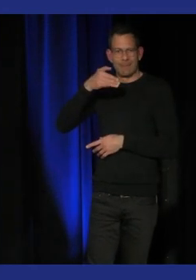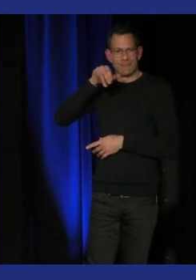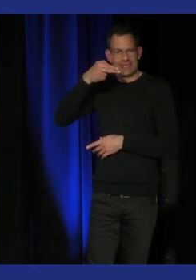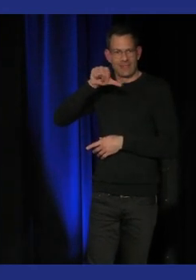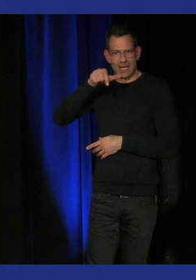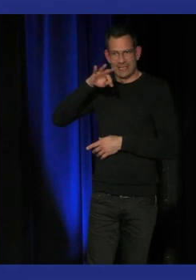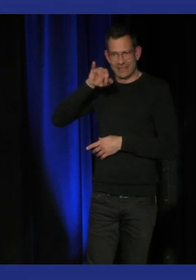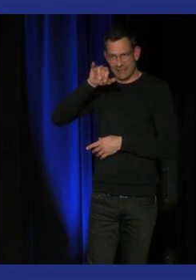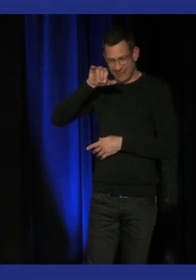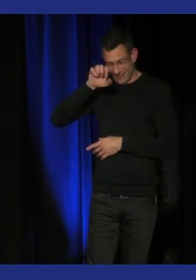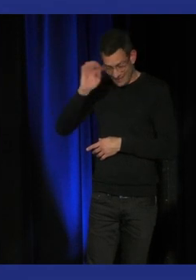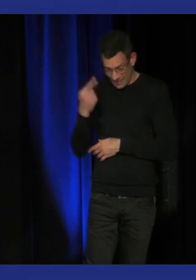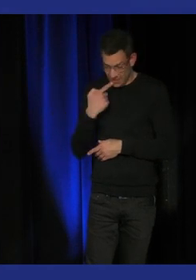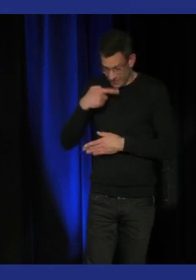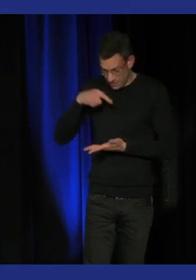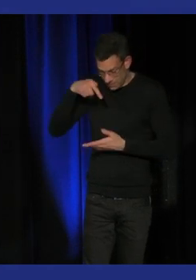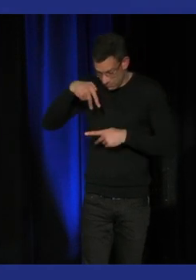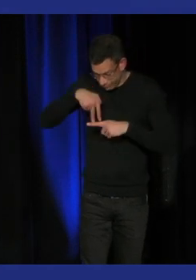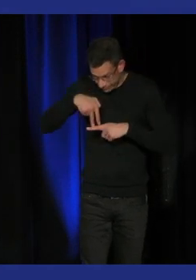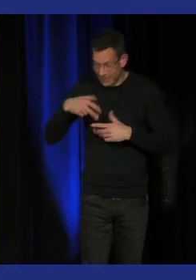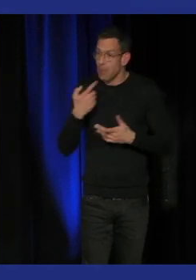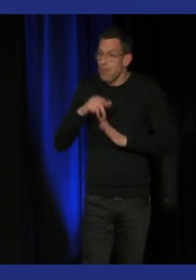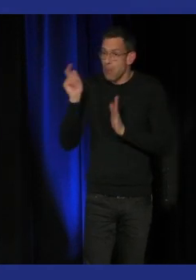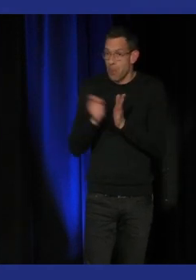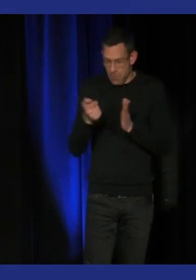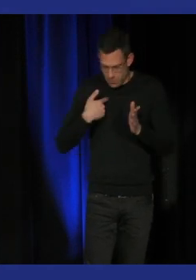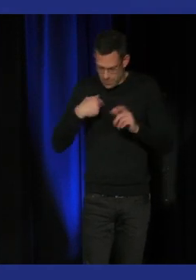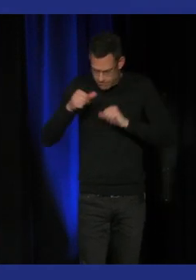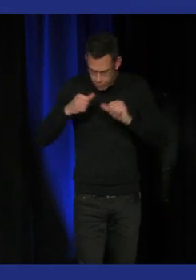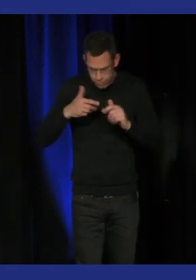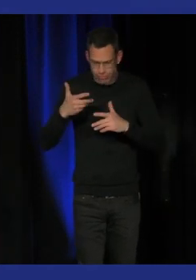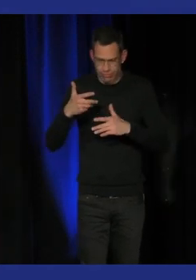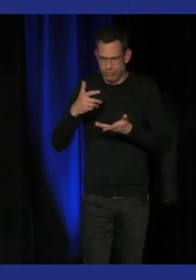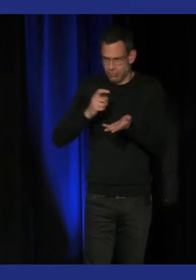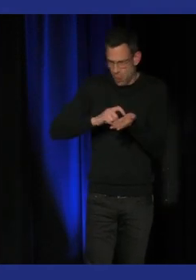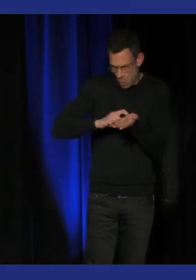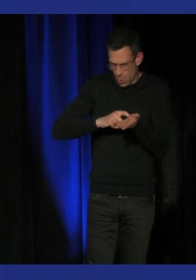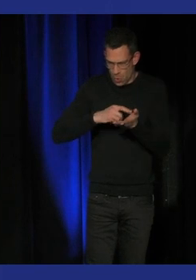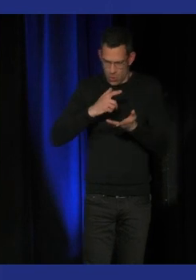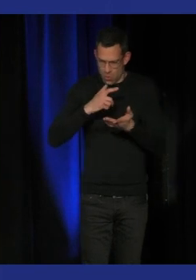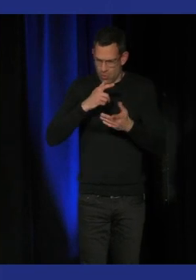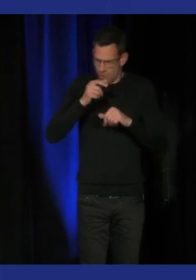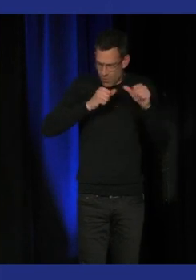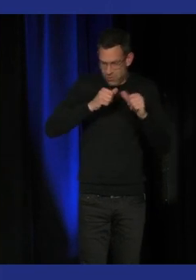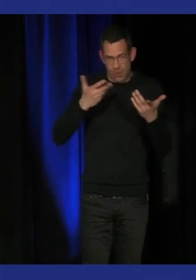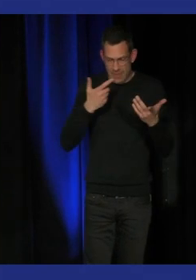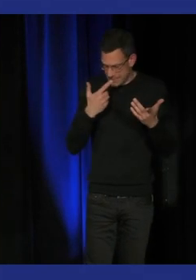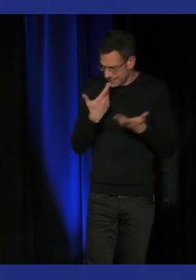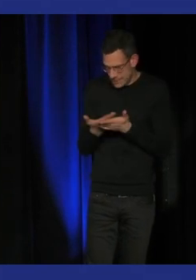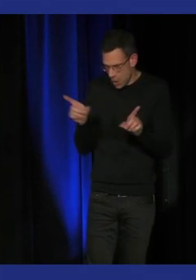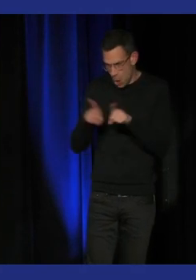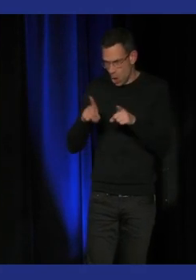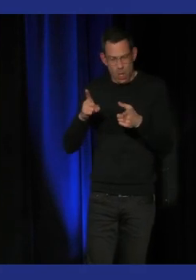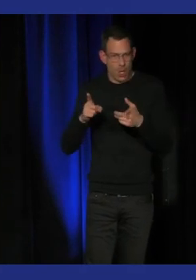état d'esprit à la suite d'une intervention neurochirurgicale. Il est également associé de très près au rite de passage. C'est pendant la phase de